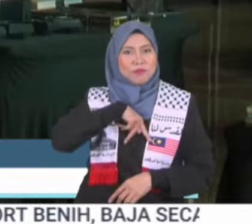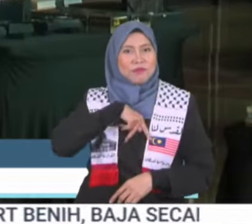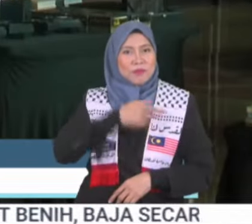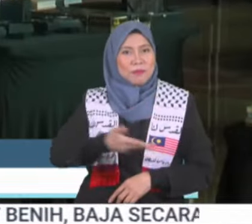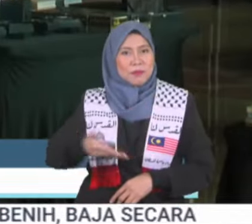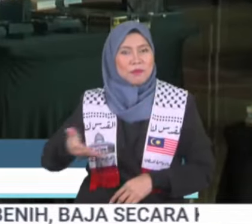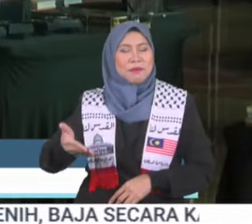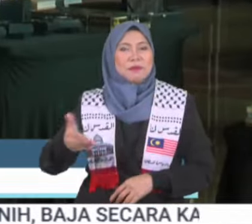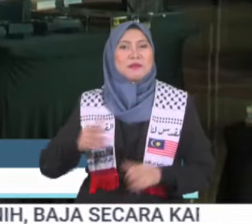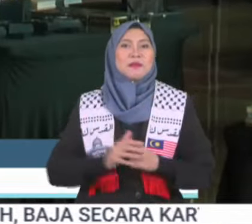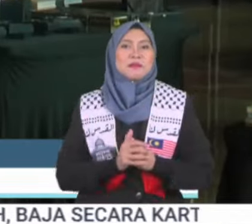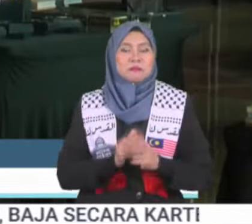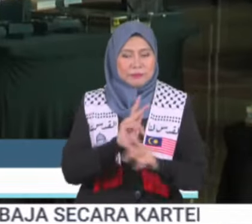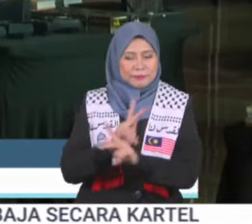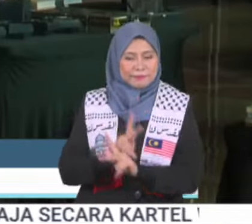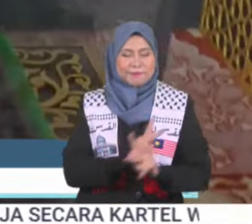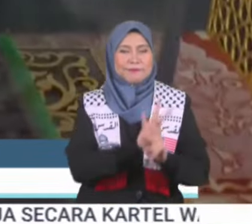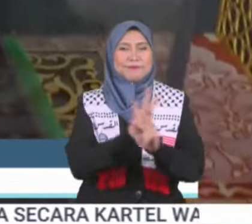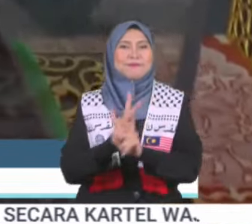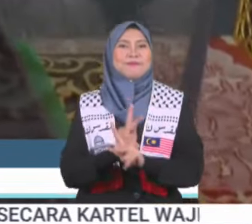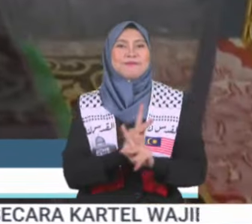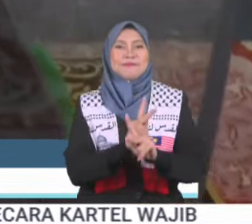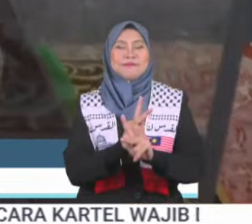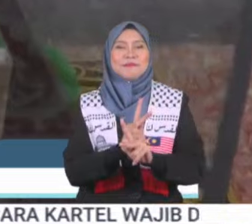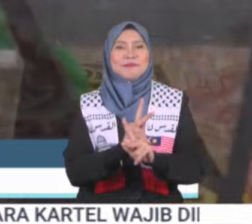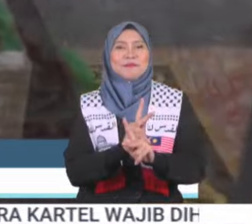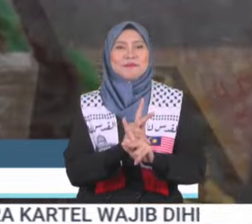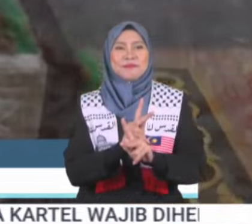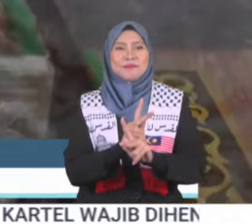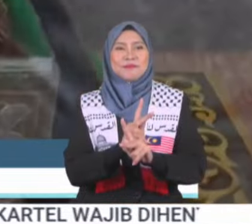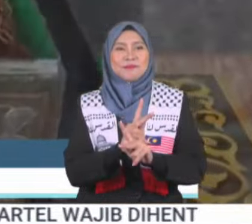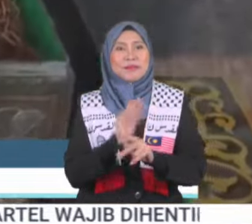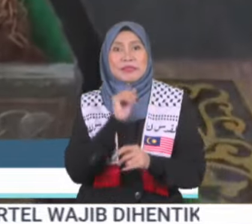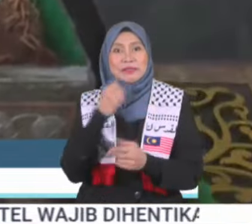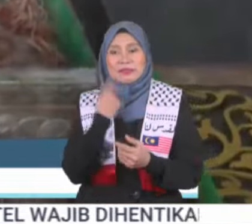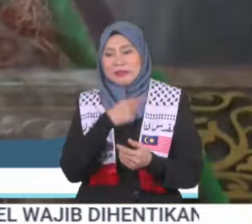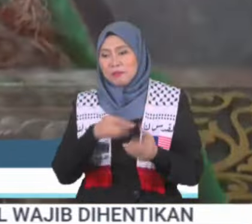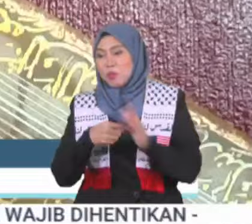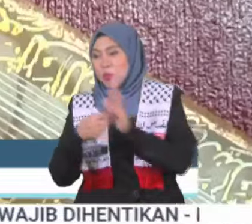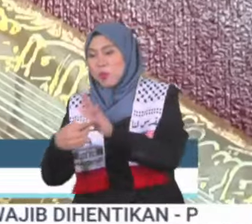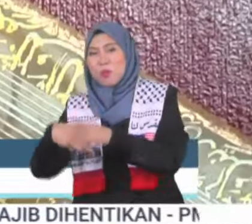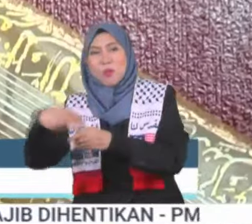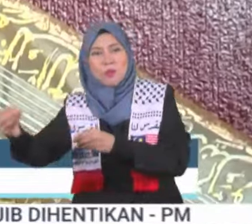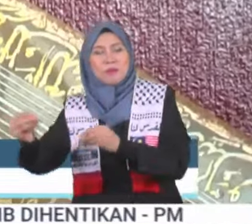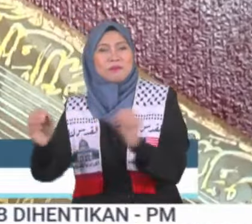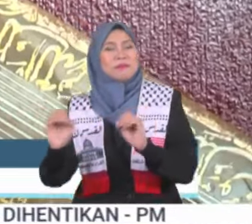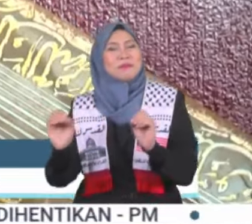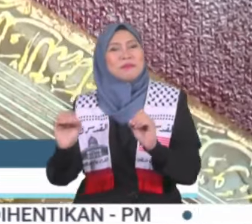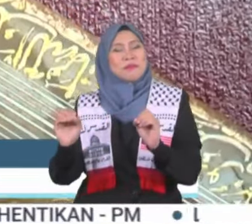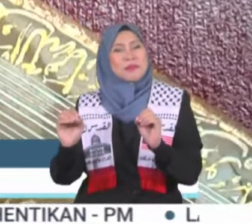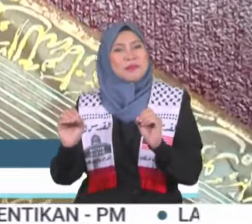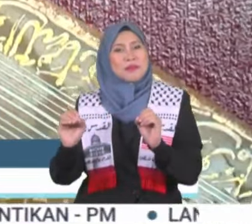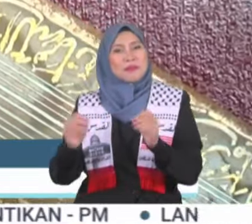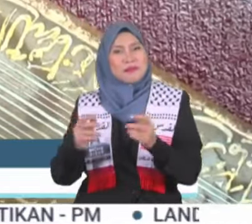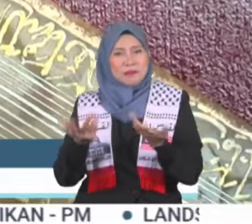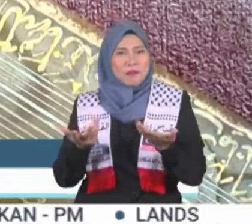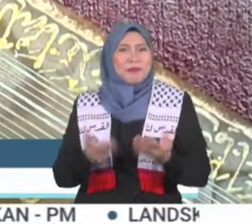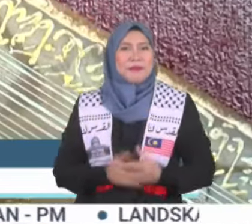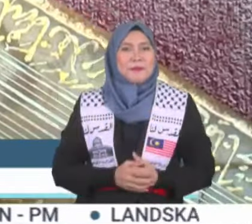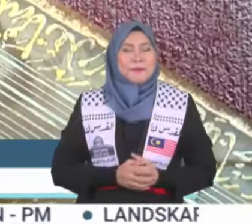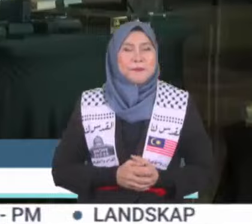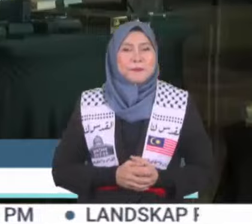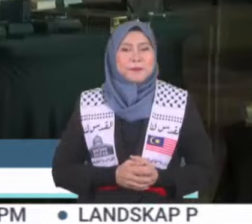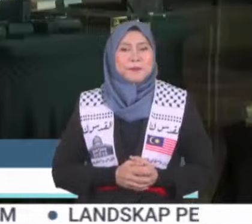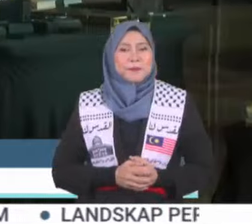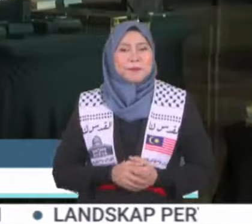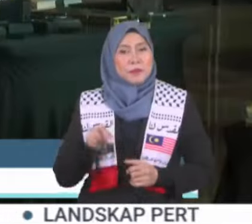dan sangat dijaga. Tidak jarang sekali kita bawa di luar daripada kawasan tertentu.